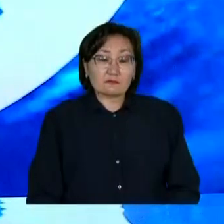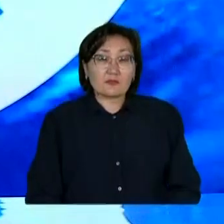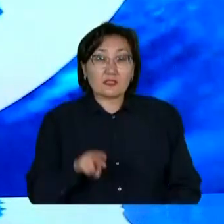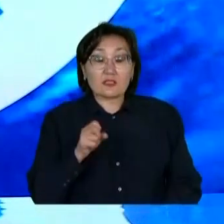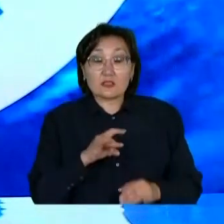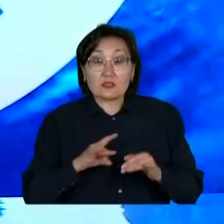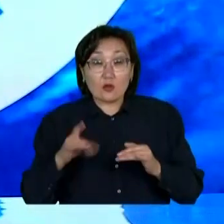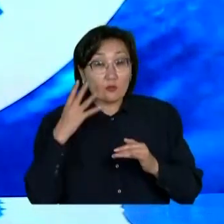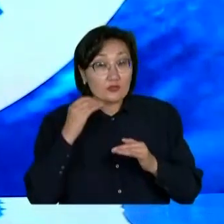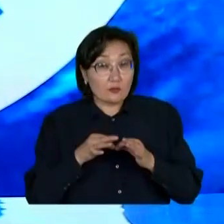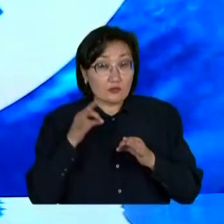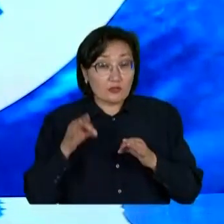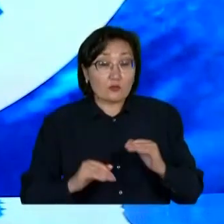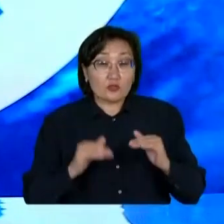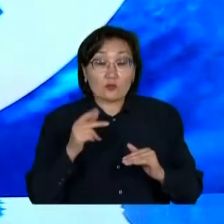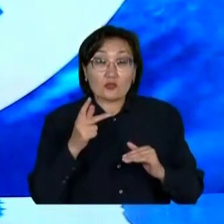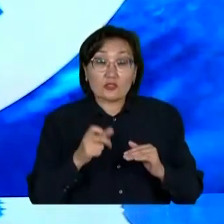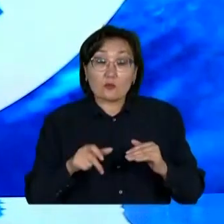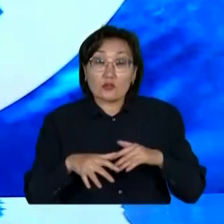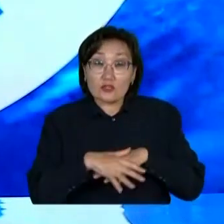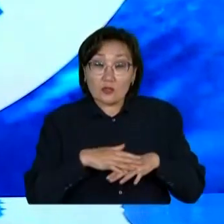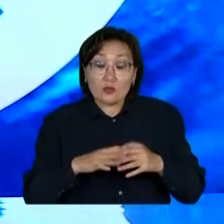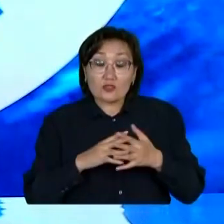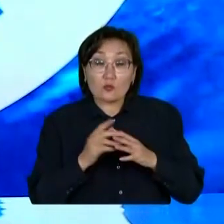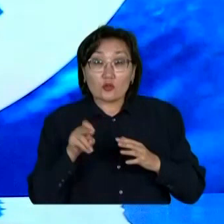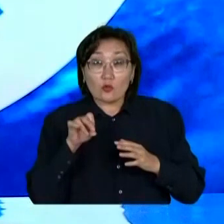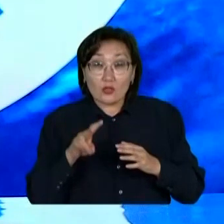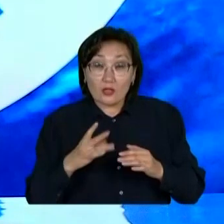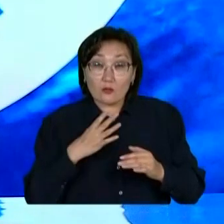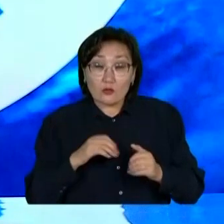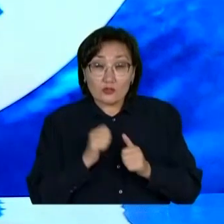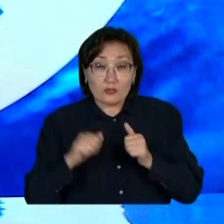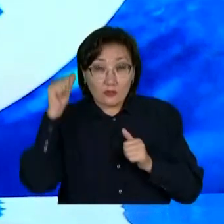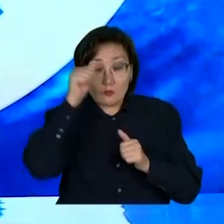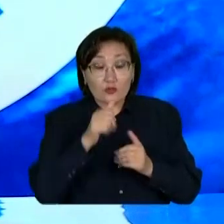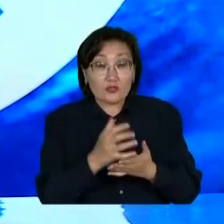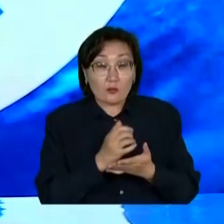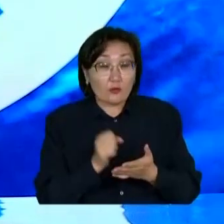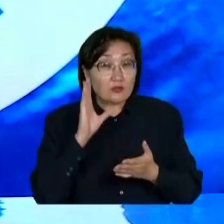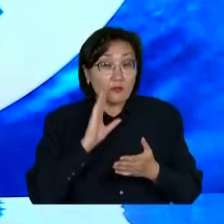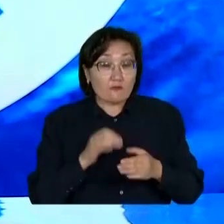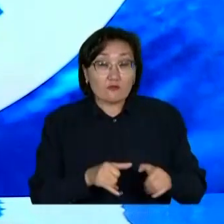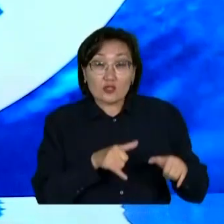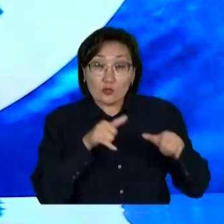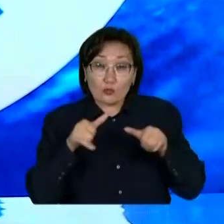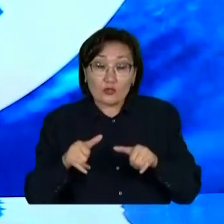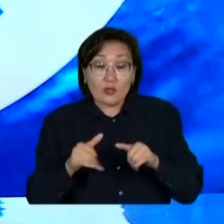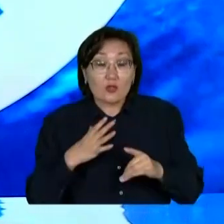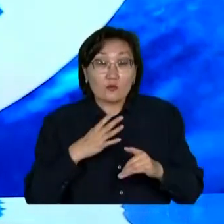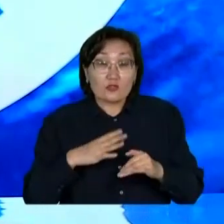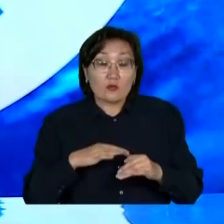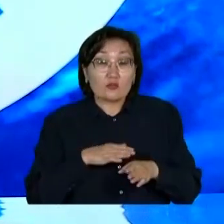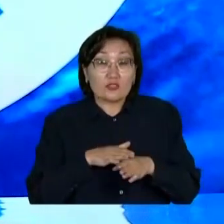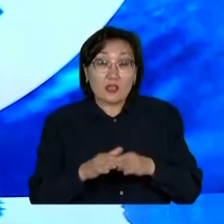Карасайском районе Алматинской области свыше 300 жителей села Дулан вынуждены ежегодно запасаться водой ведрами. Но чашу терпения